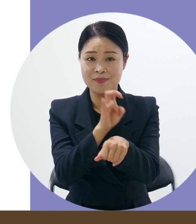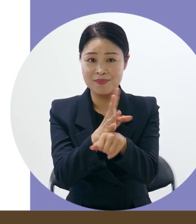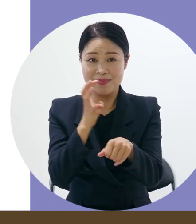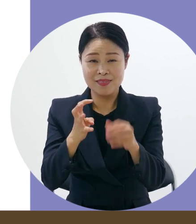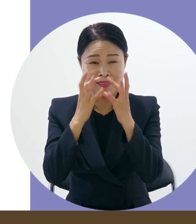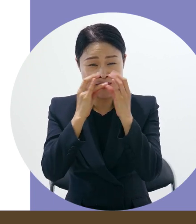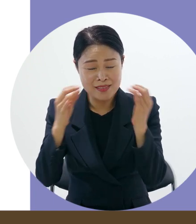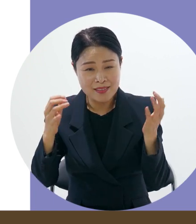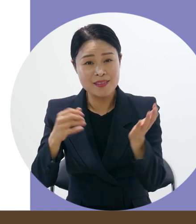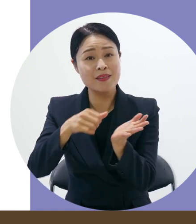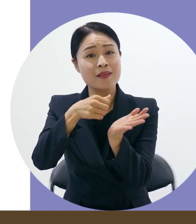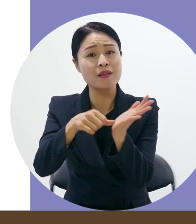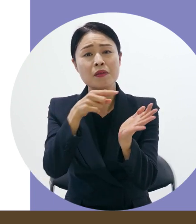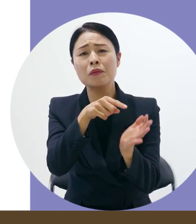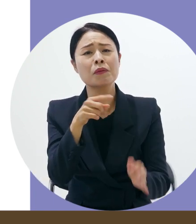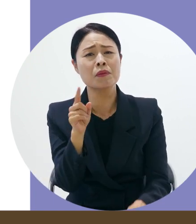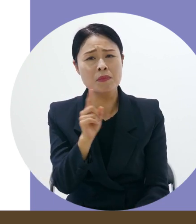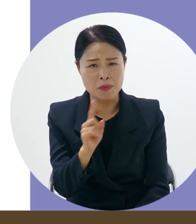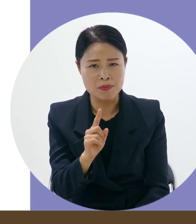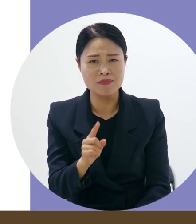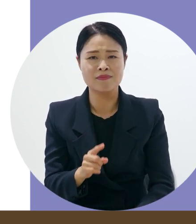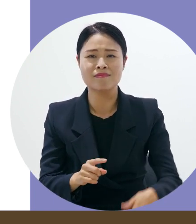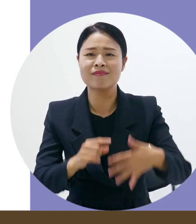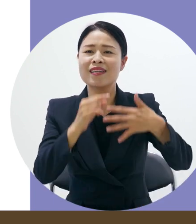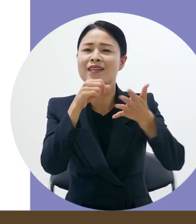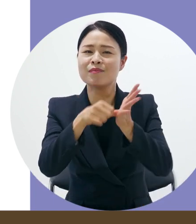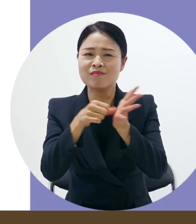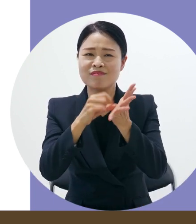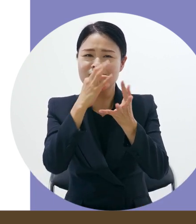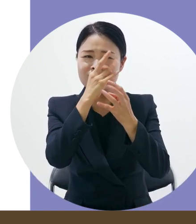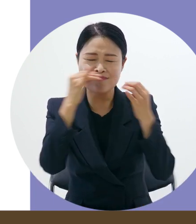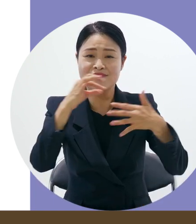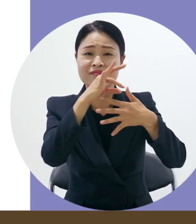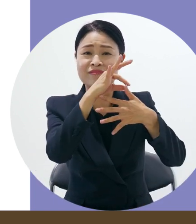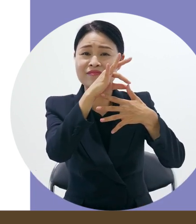의약외품이란 다음 항목의 어느 하나에 해당하는 물품으로서